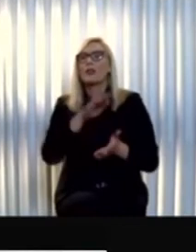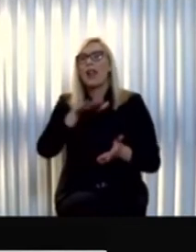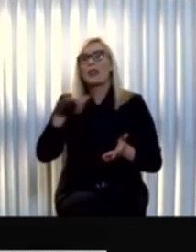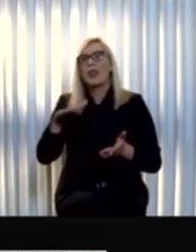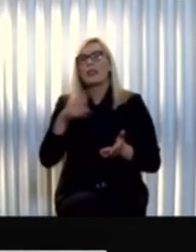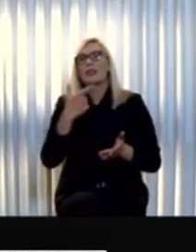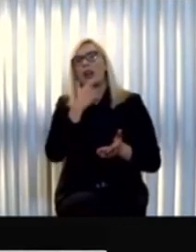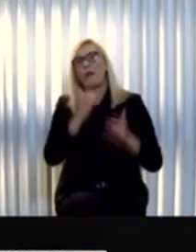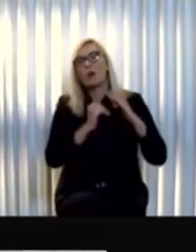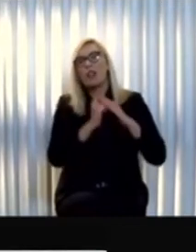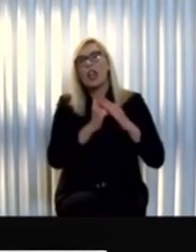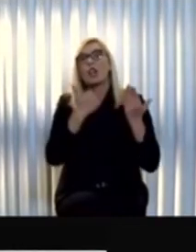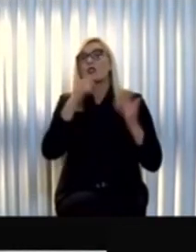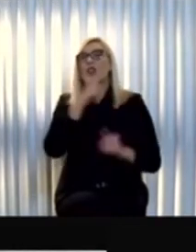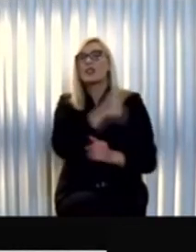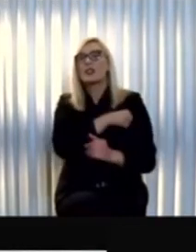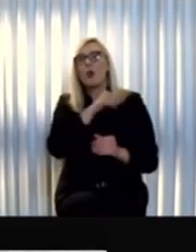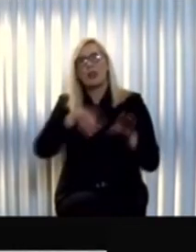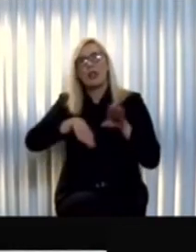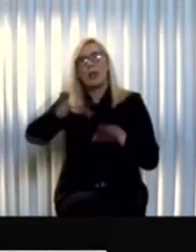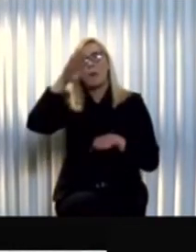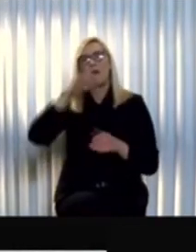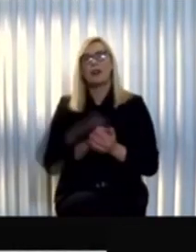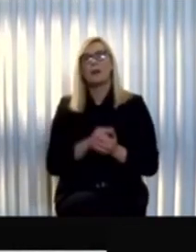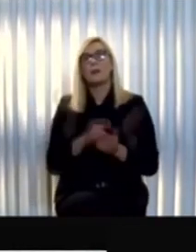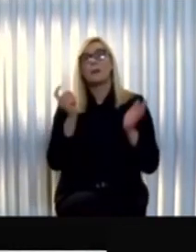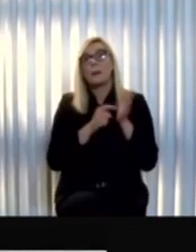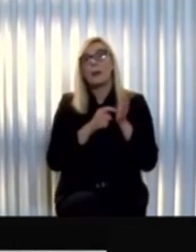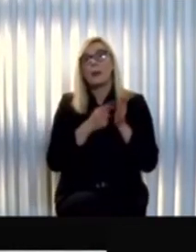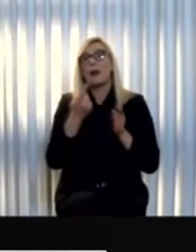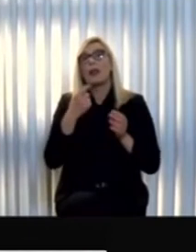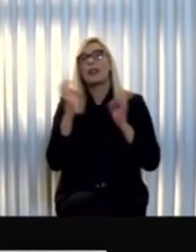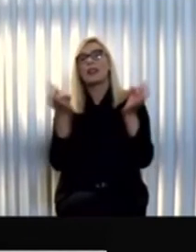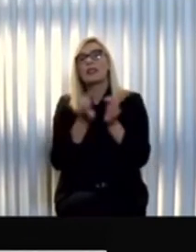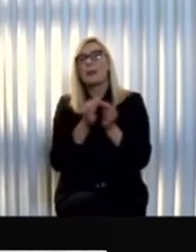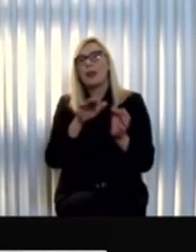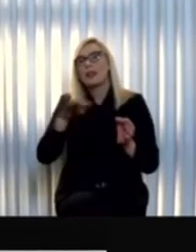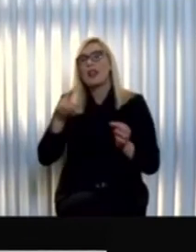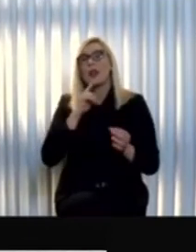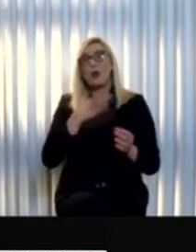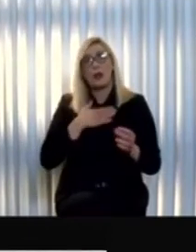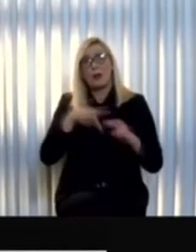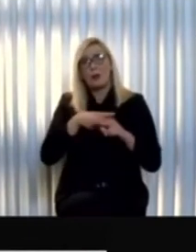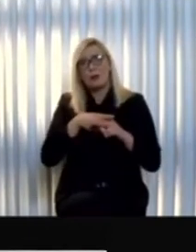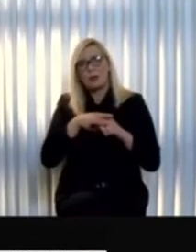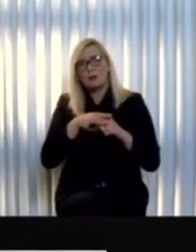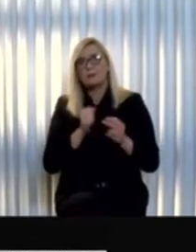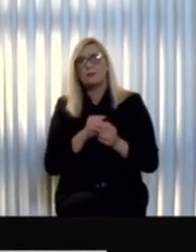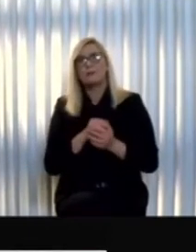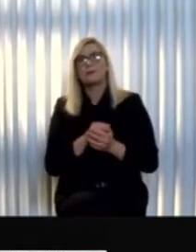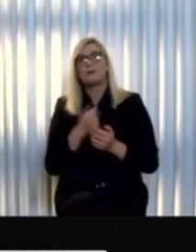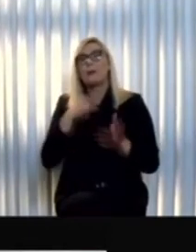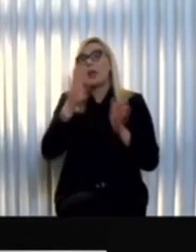возраст од 6 години и повеќе. На барање на семејствата на деца со попреченост ја